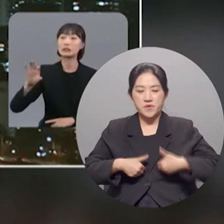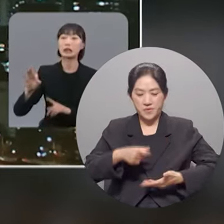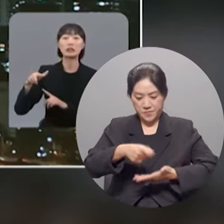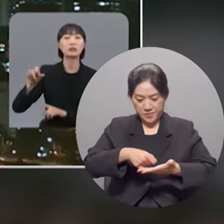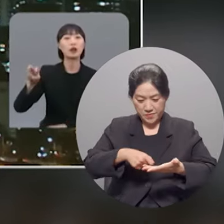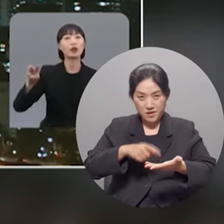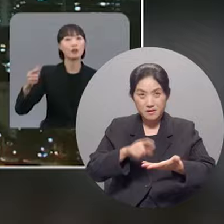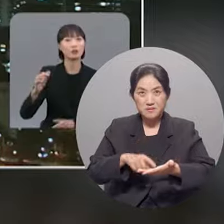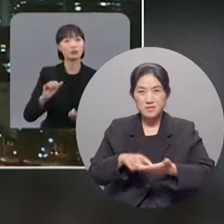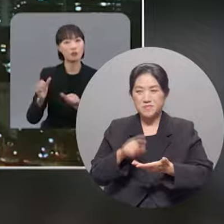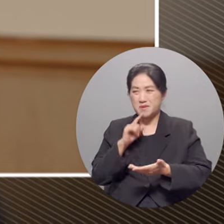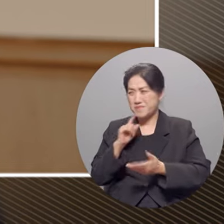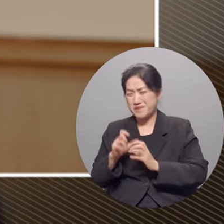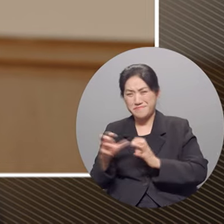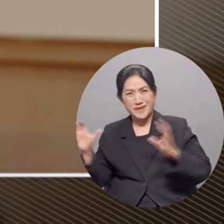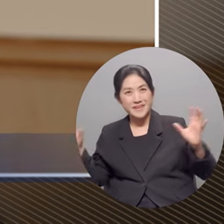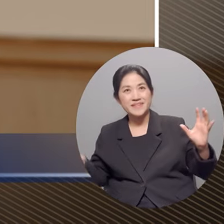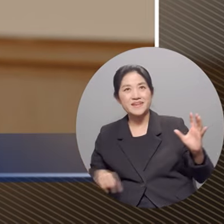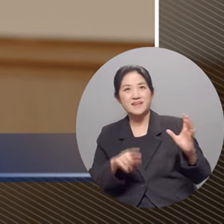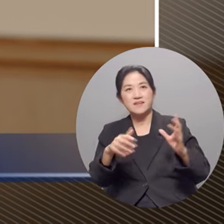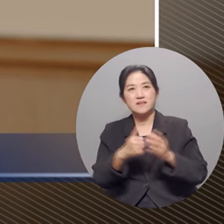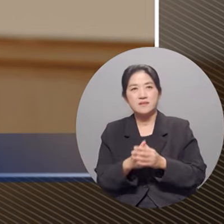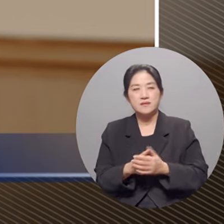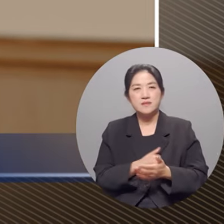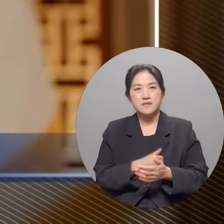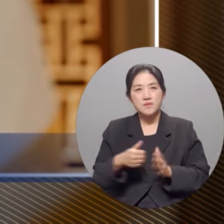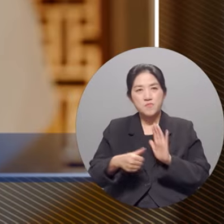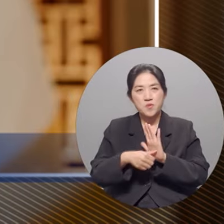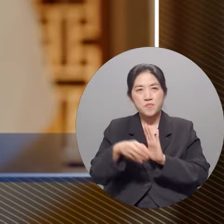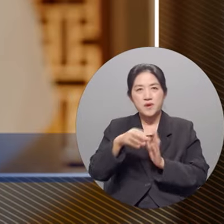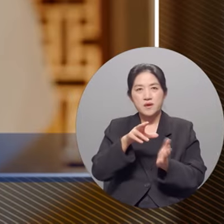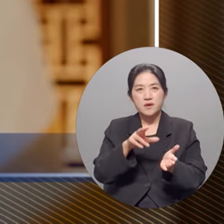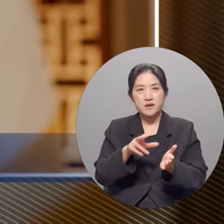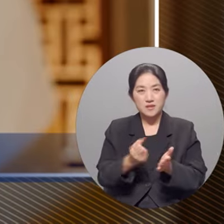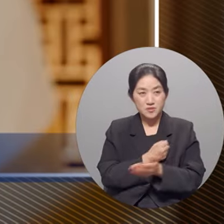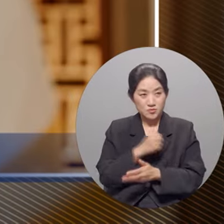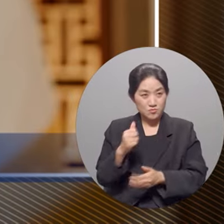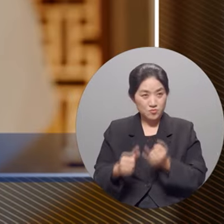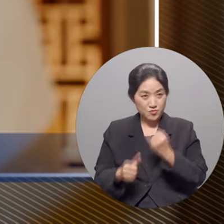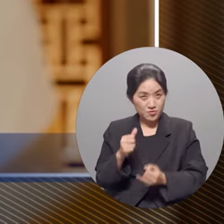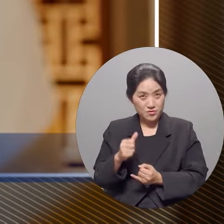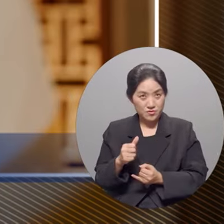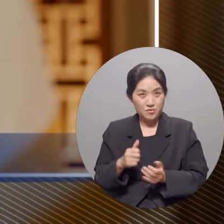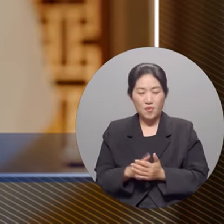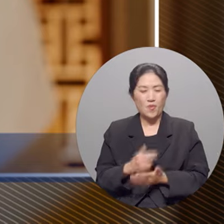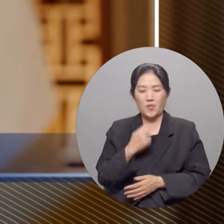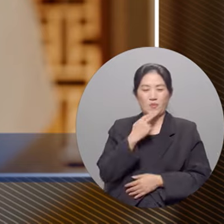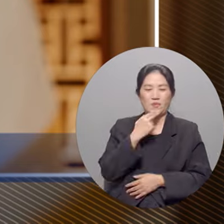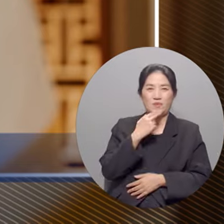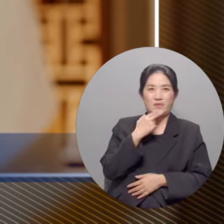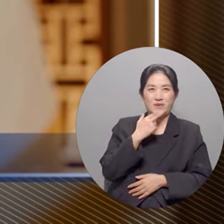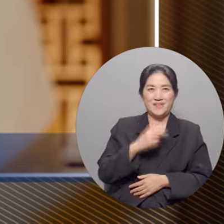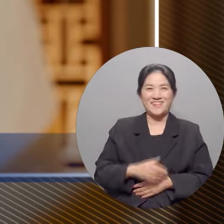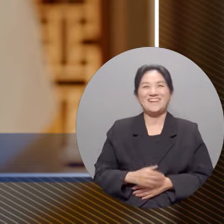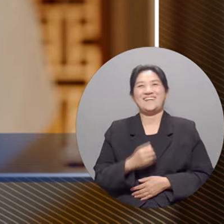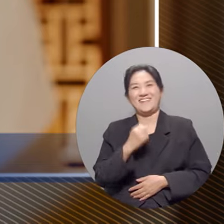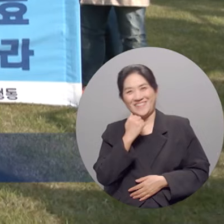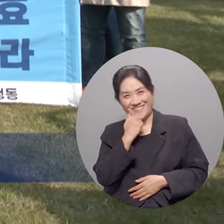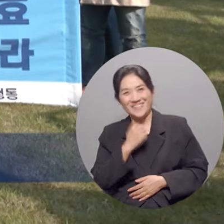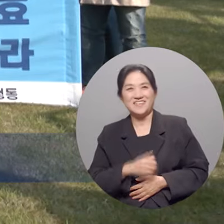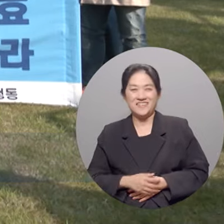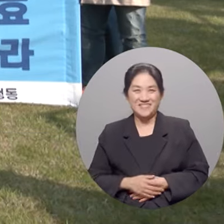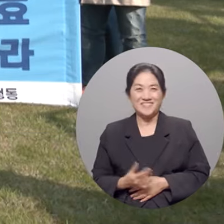논란은 여전합니다 이슈 가지고서네 부부 싸움 하셨어요 전혀 안 했습니다 안